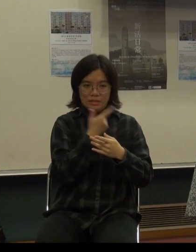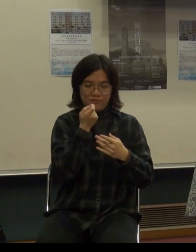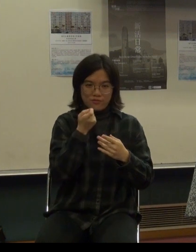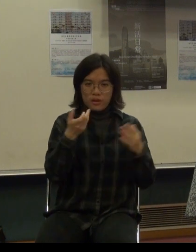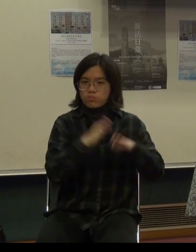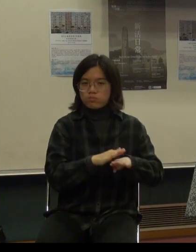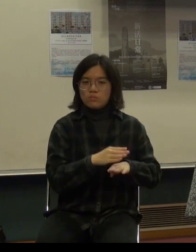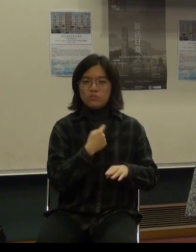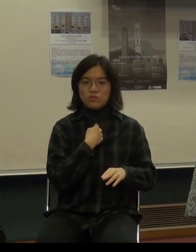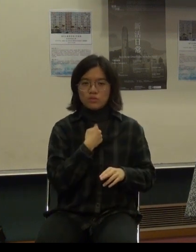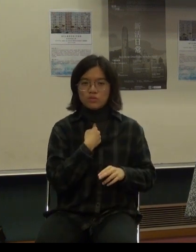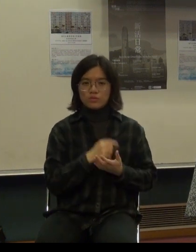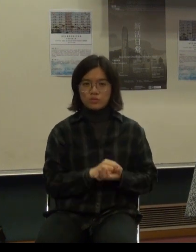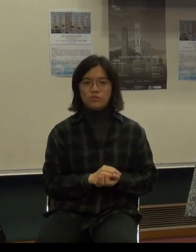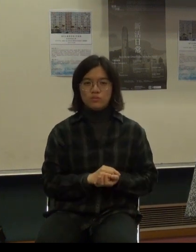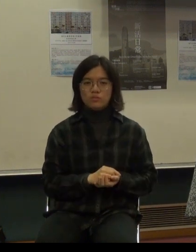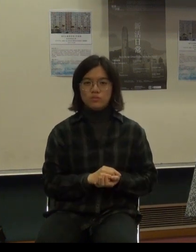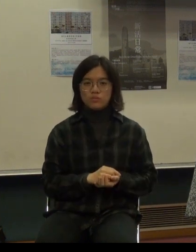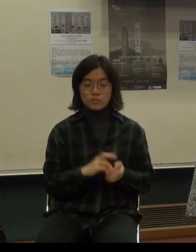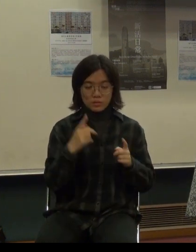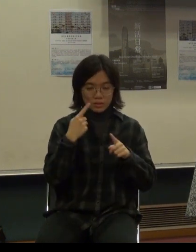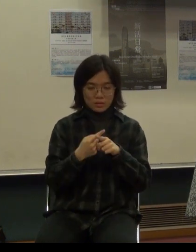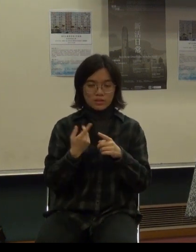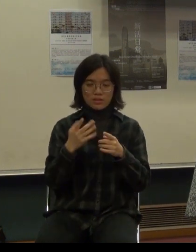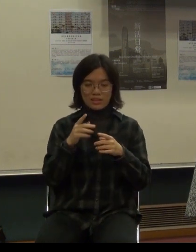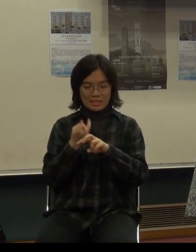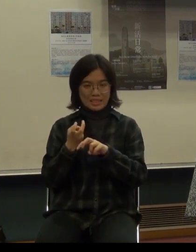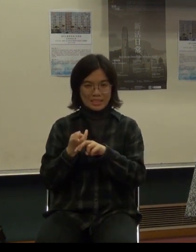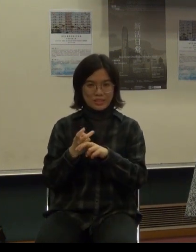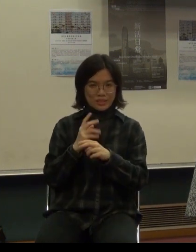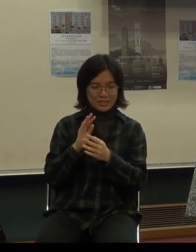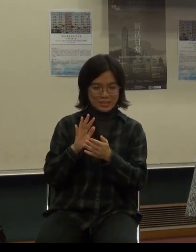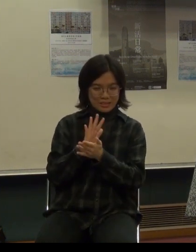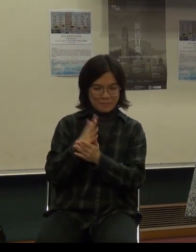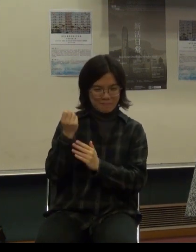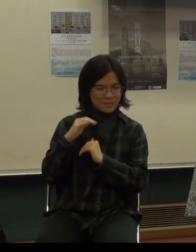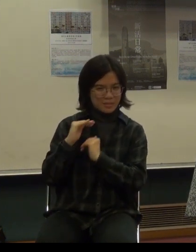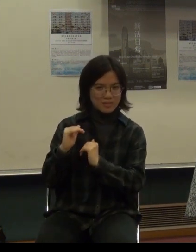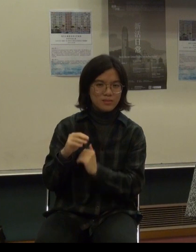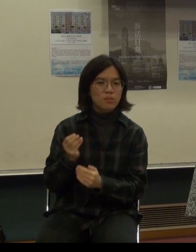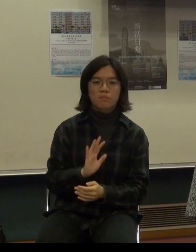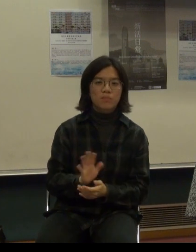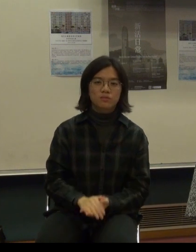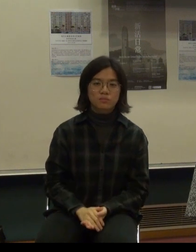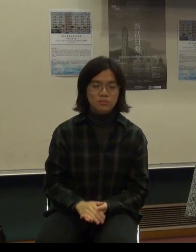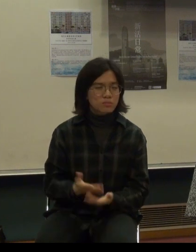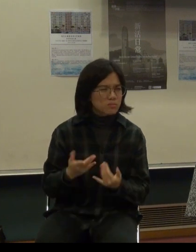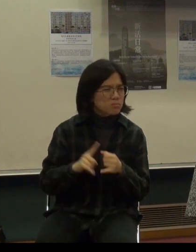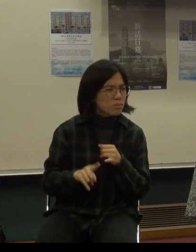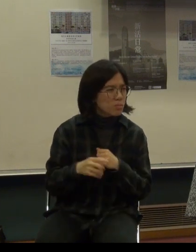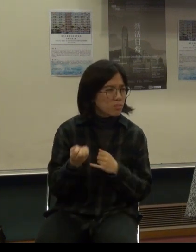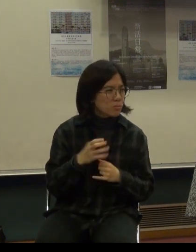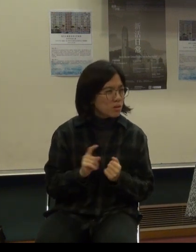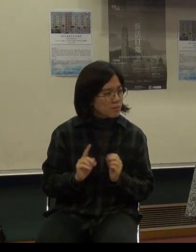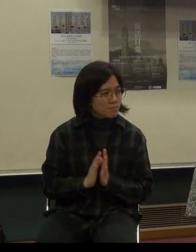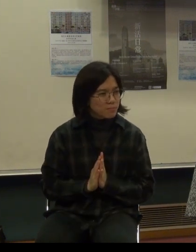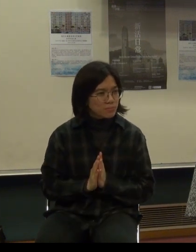命嚇，那個物料自己本身就唔係一個短命嘅物料嚟嘅。頭先最尾嗰個